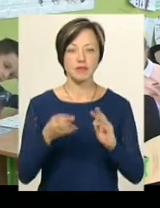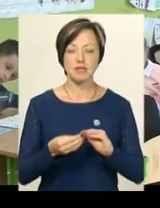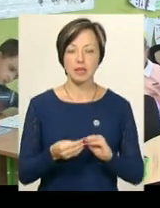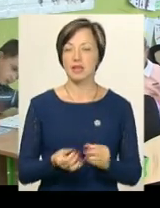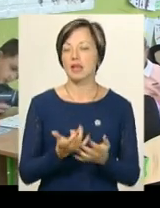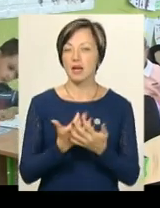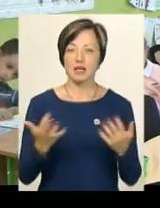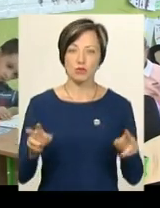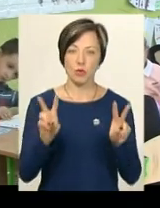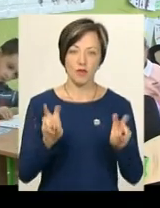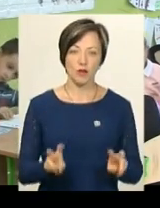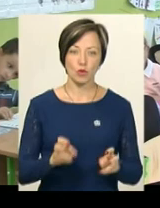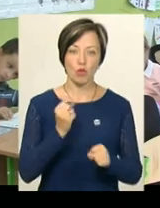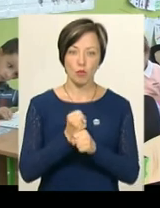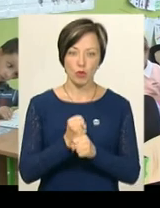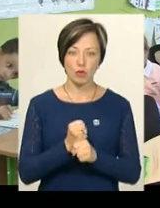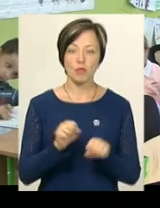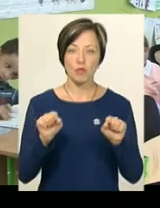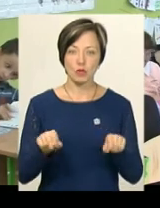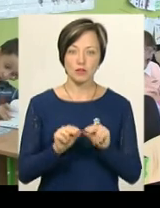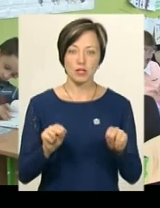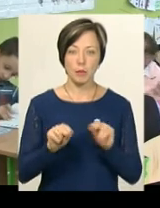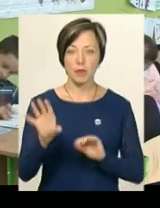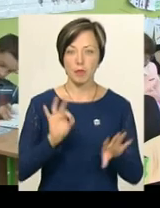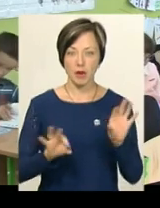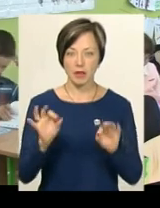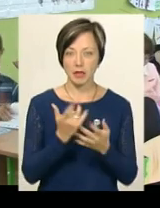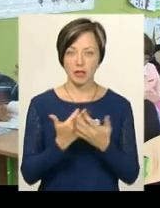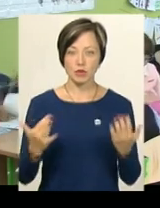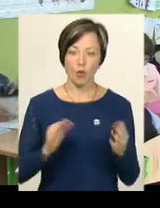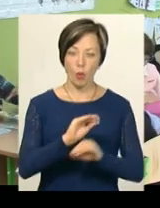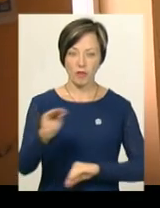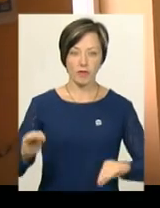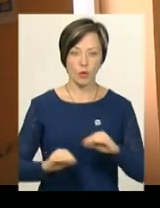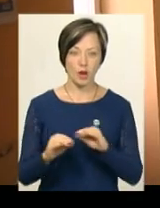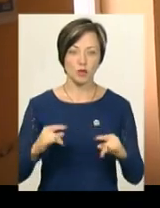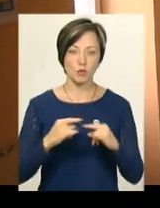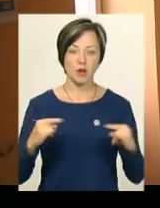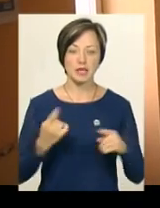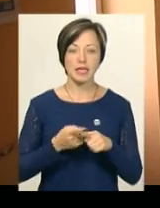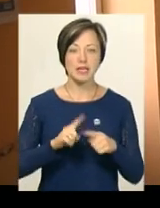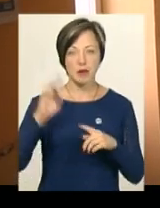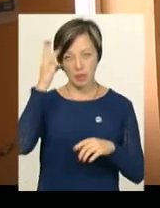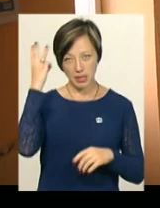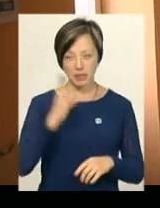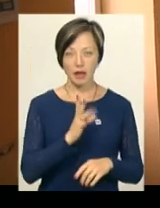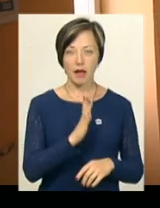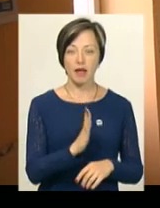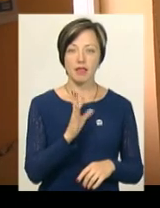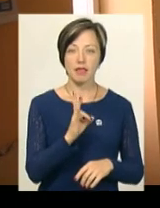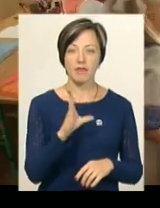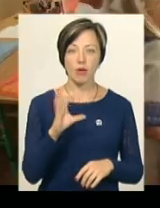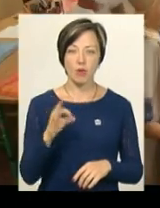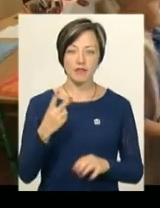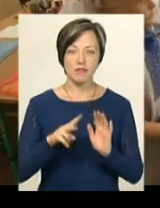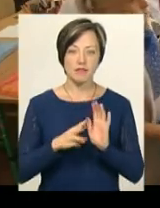для різного виду роботи вчитель може легко підібрати різну конфігурацію. А це Хмельницьке НВО номер 28. У